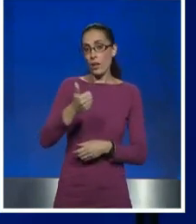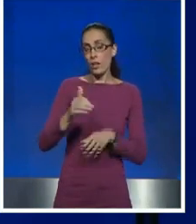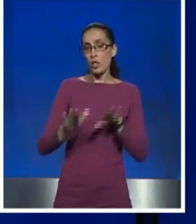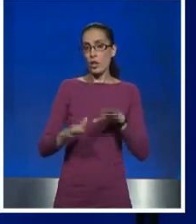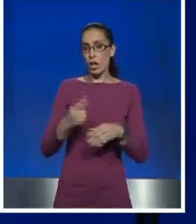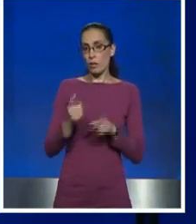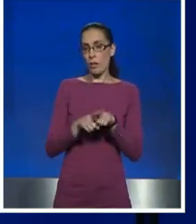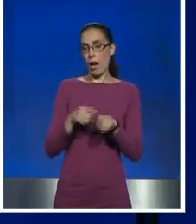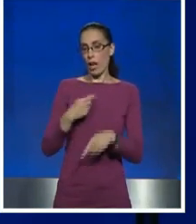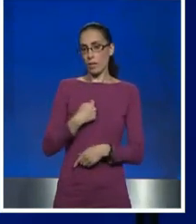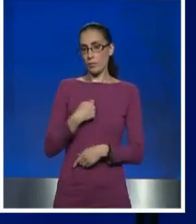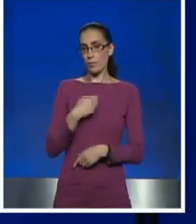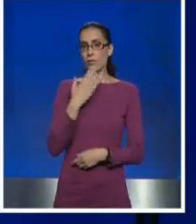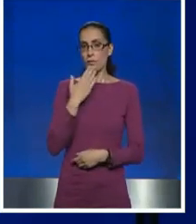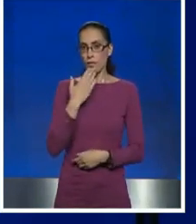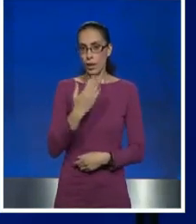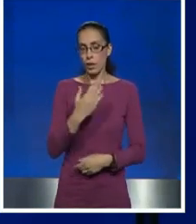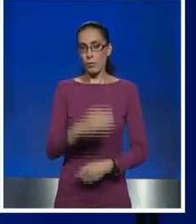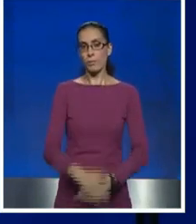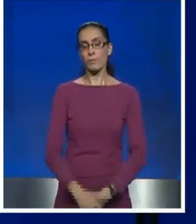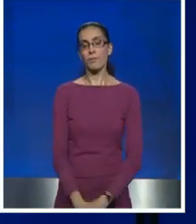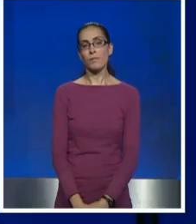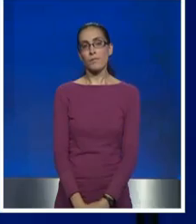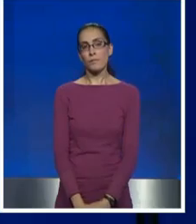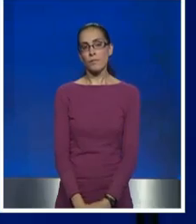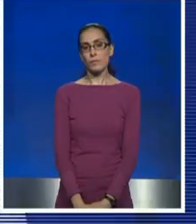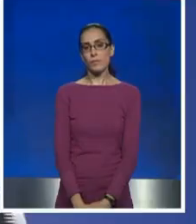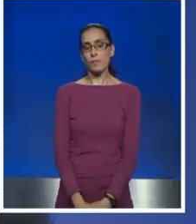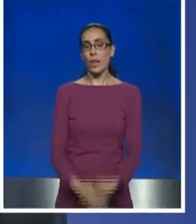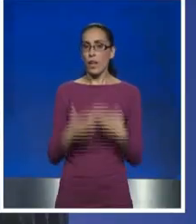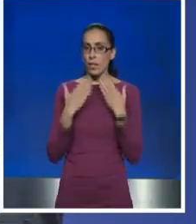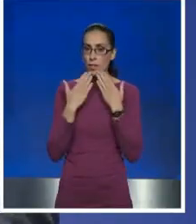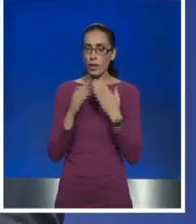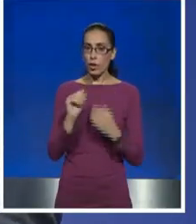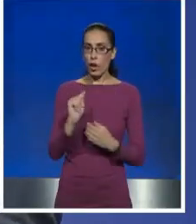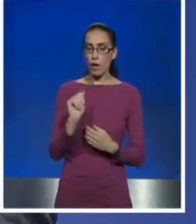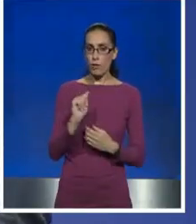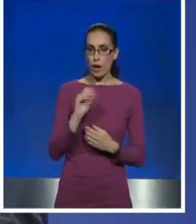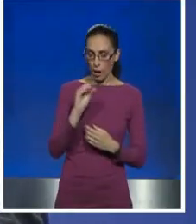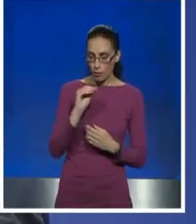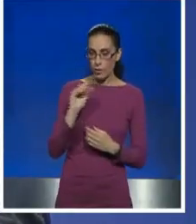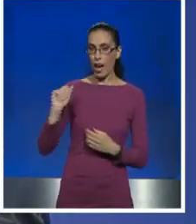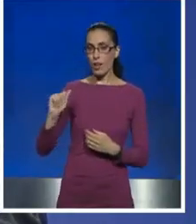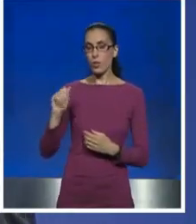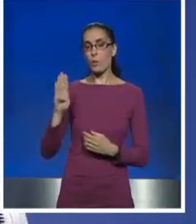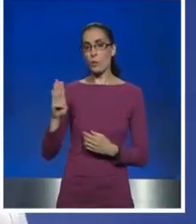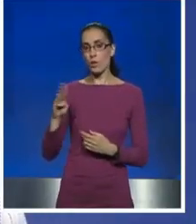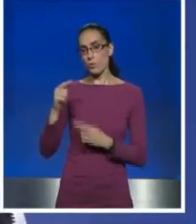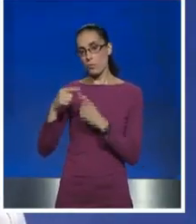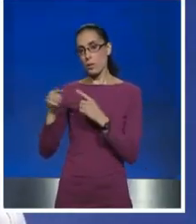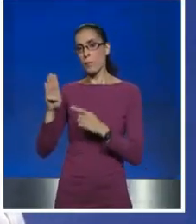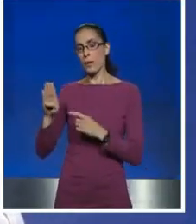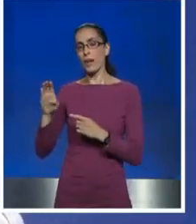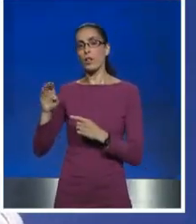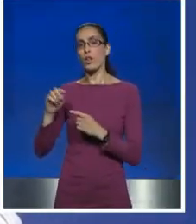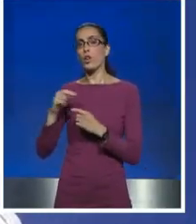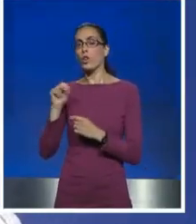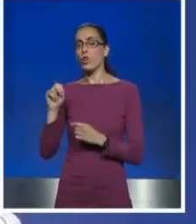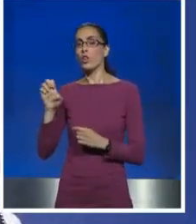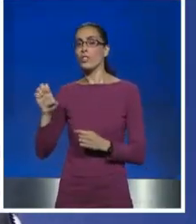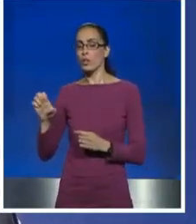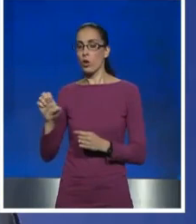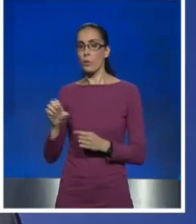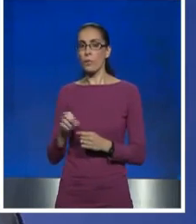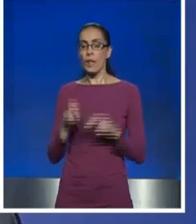bħali. Grazzi. Grazzi ħafna Antoine Borch minn Brain Not Ego. Grazzi lilkom il-koll.